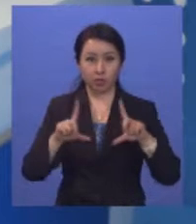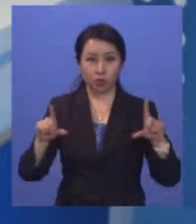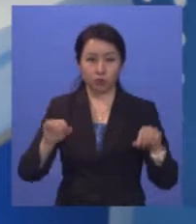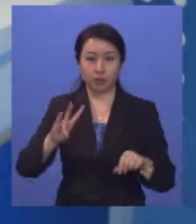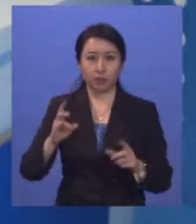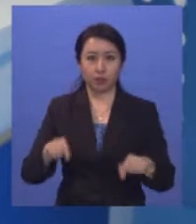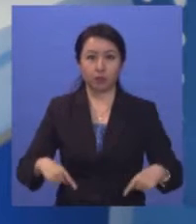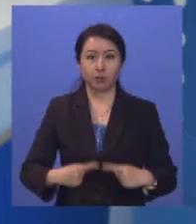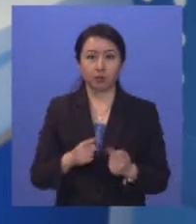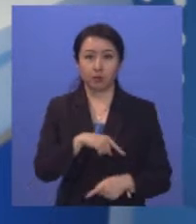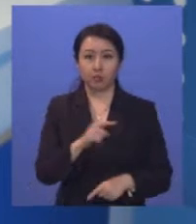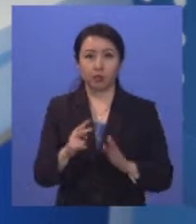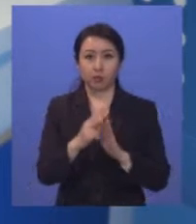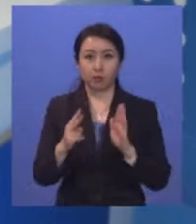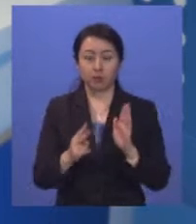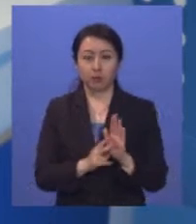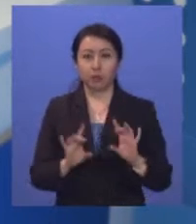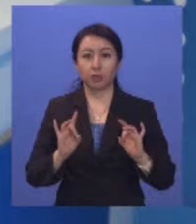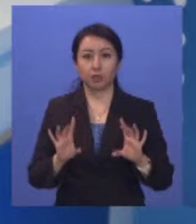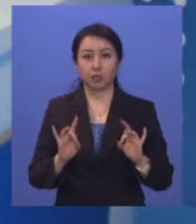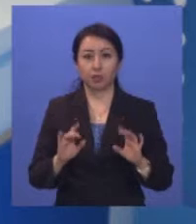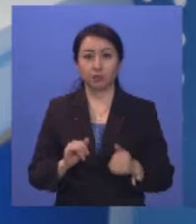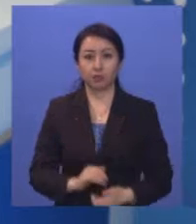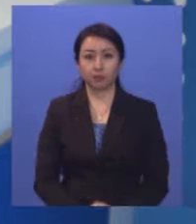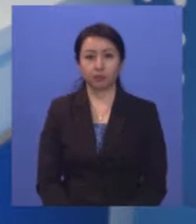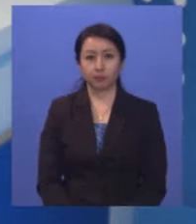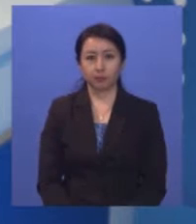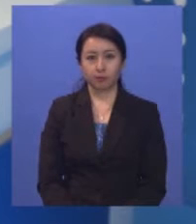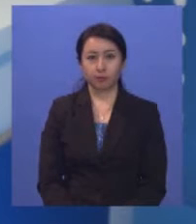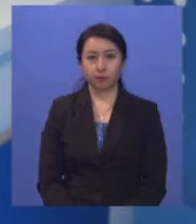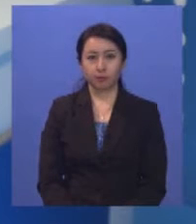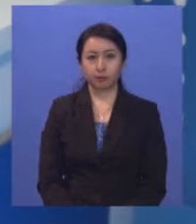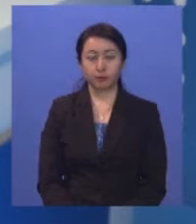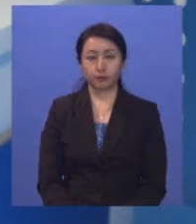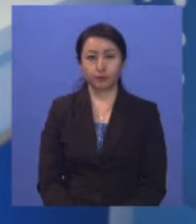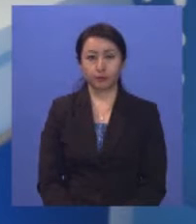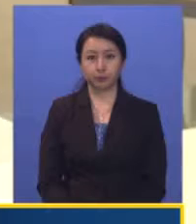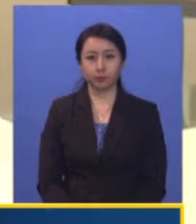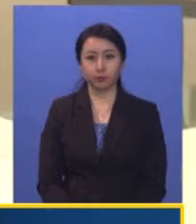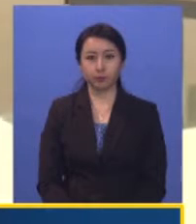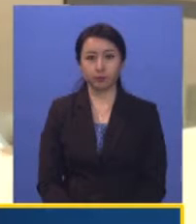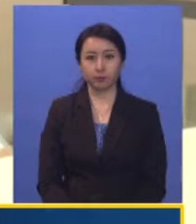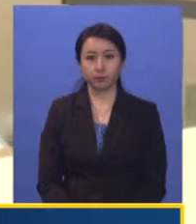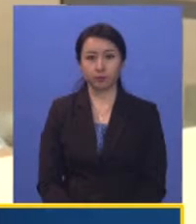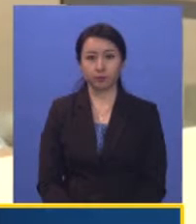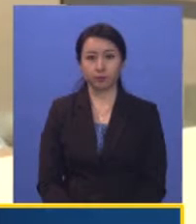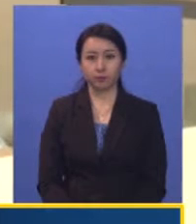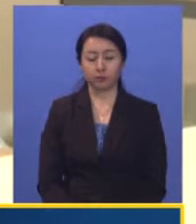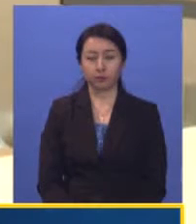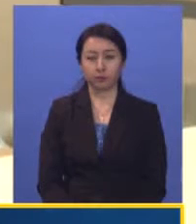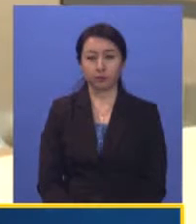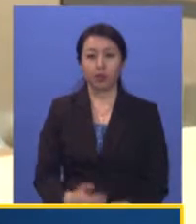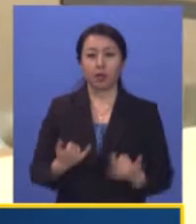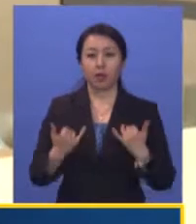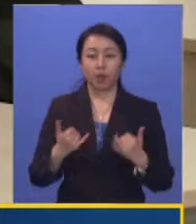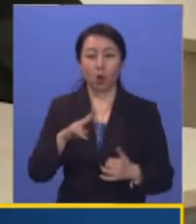школе комплексе национального возрождения номер 17, расскажет Адилия Кушекова. Для Урсулы Исатаевой,